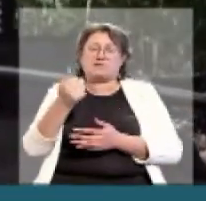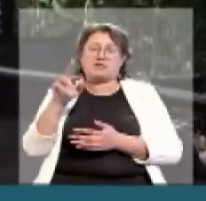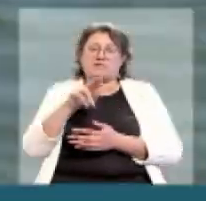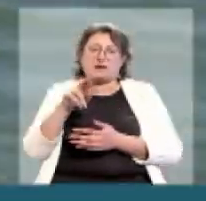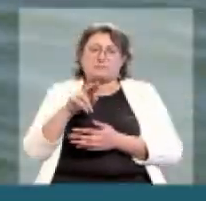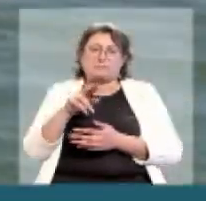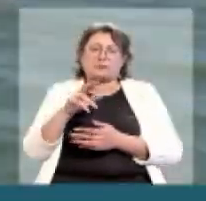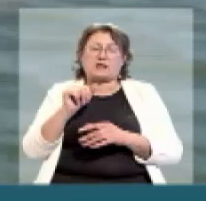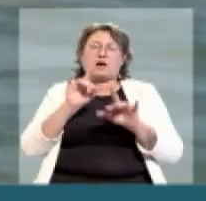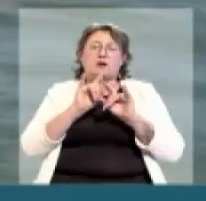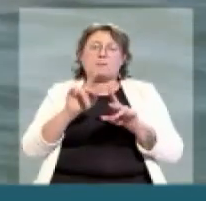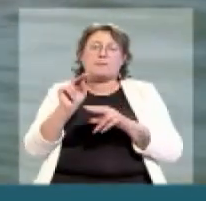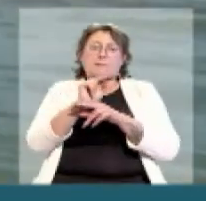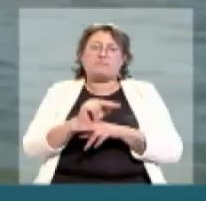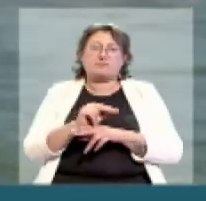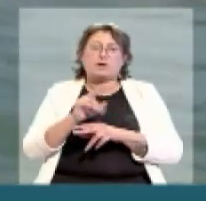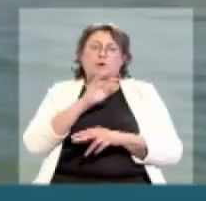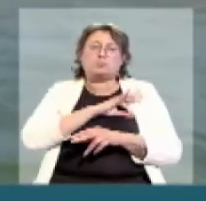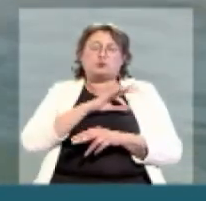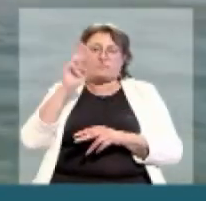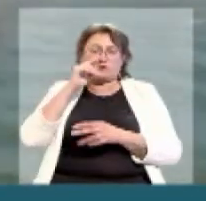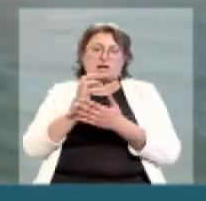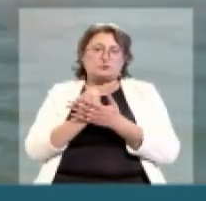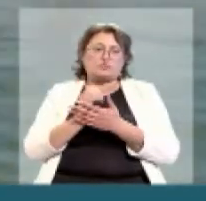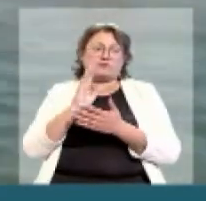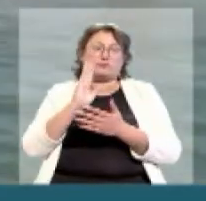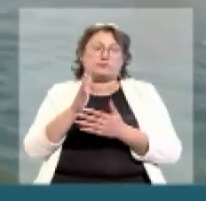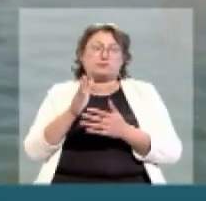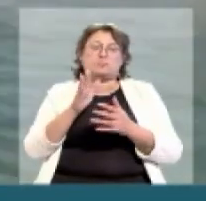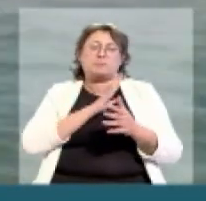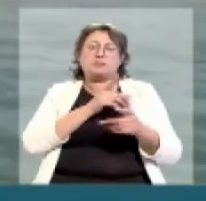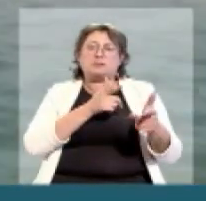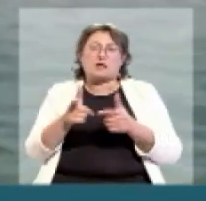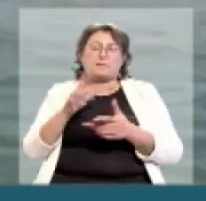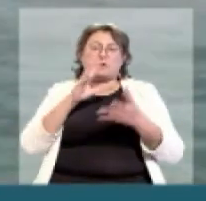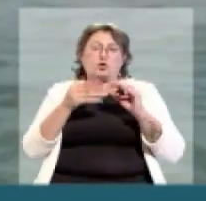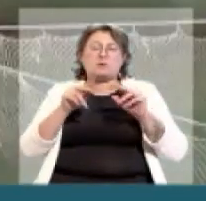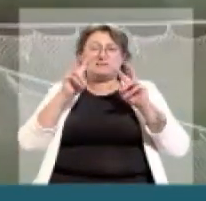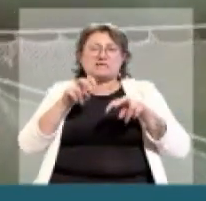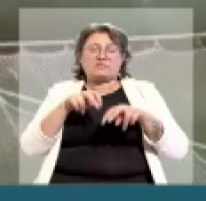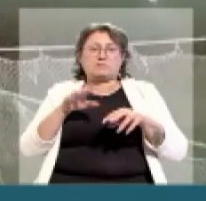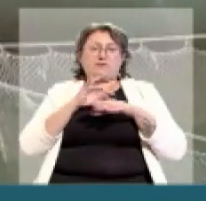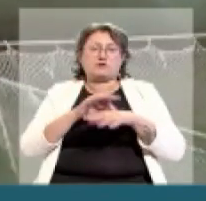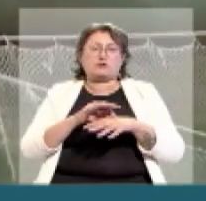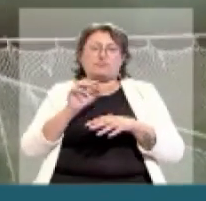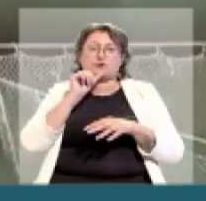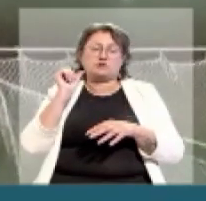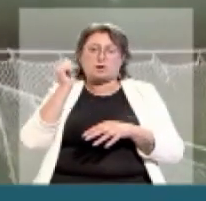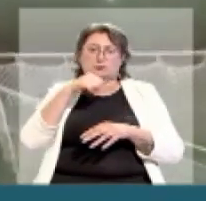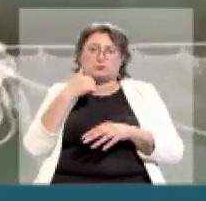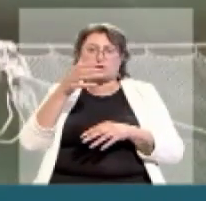января. Как поясняется, поправки по использованию водных ресурсов были разработаны по итогам исследования, проведенного в прошлом